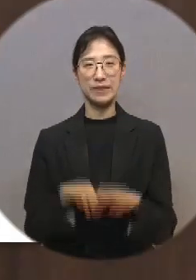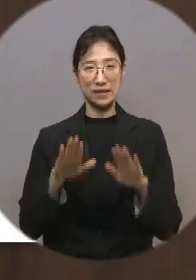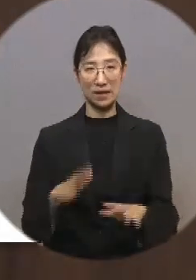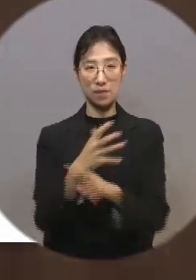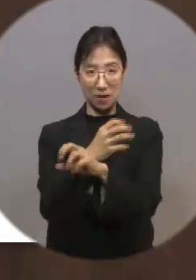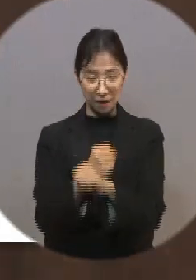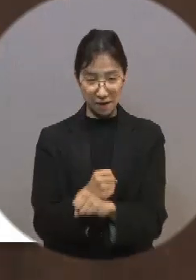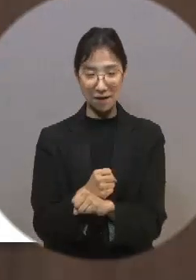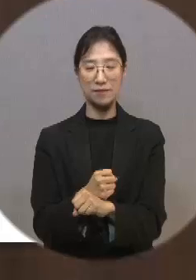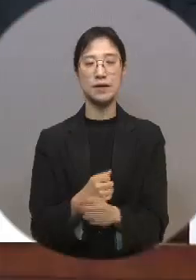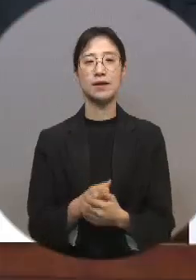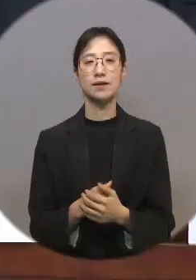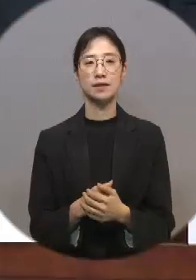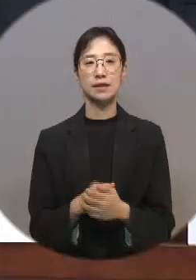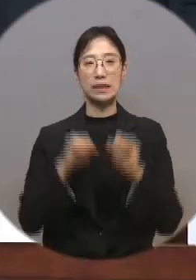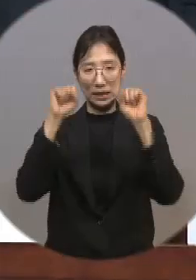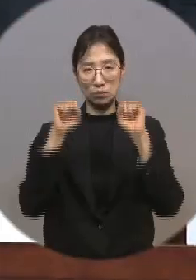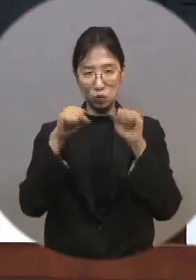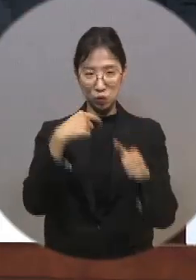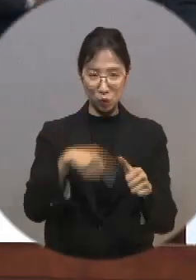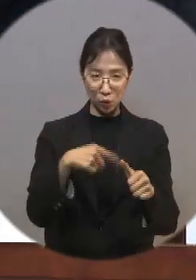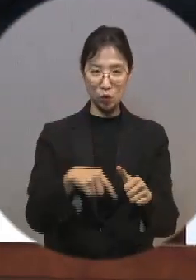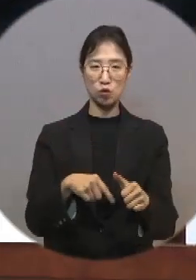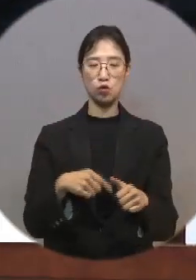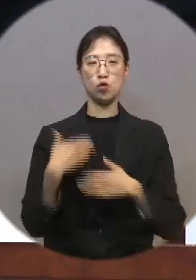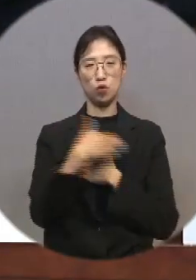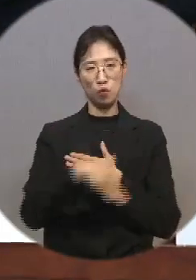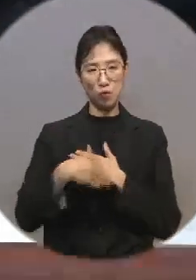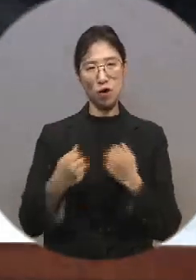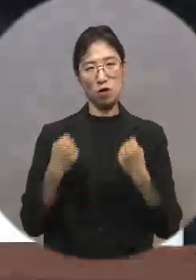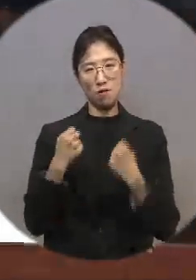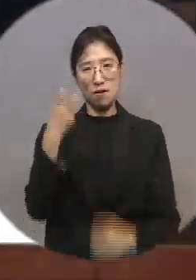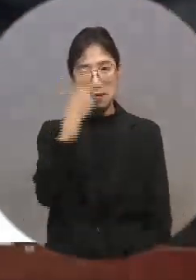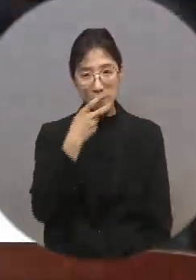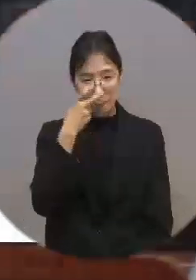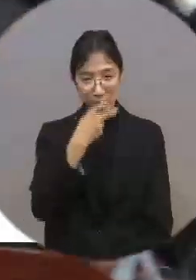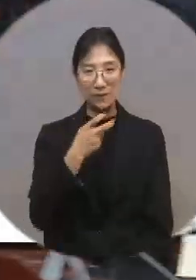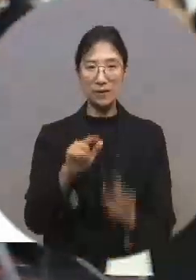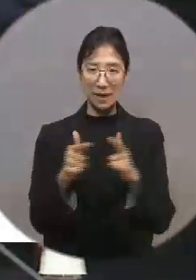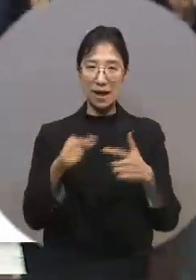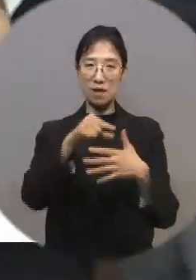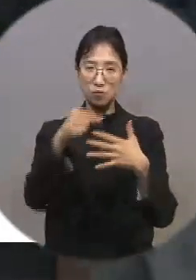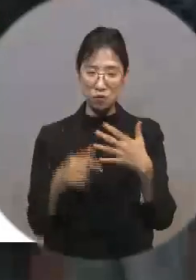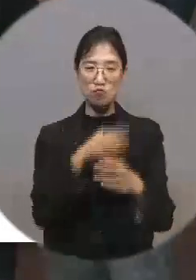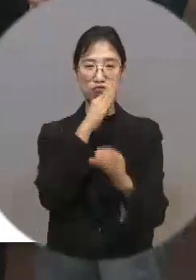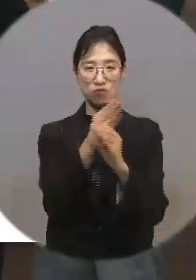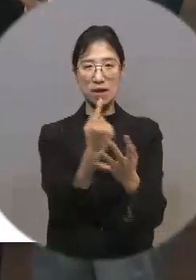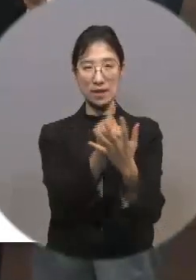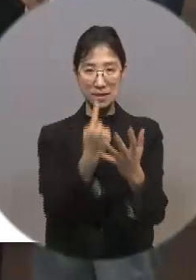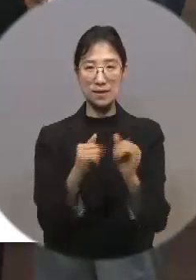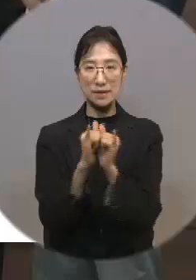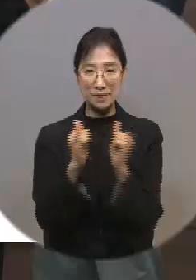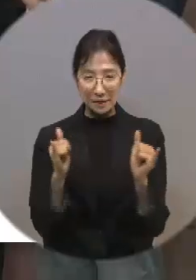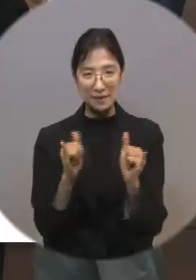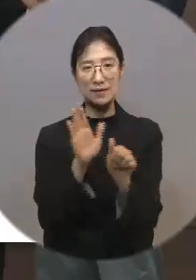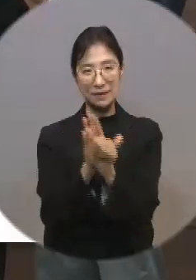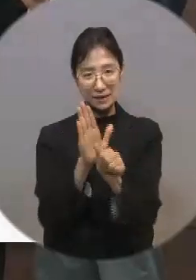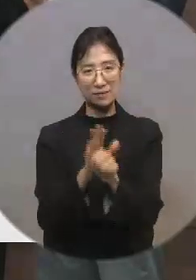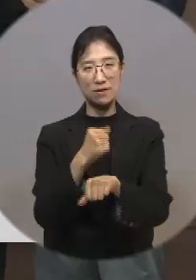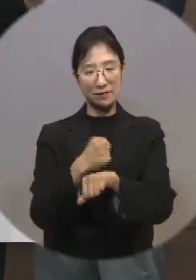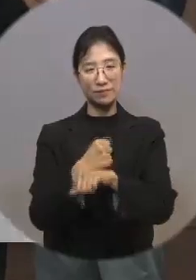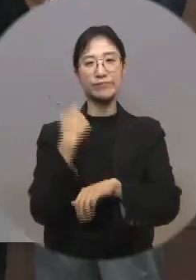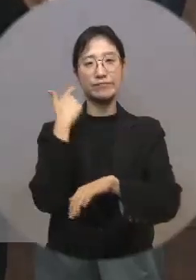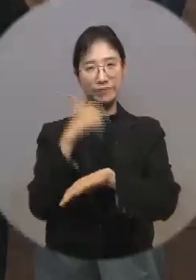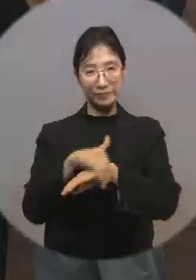협약을 통해 양 기관은 스포츠 교육, 체력, 건강검진 등 다양한 프로그램을 북한 이탈 주민들에게 지원해